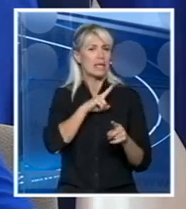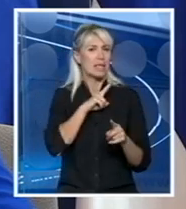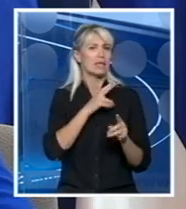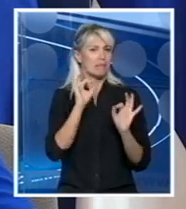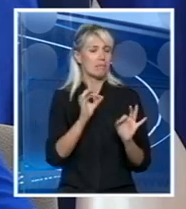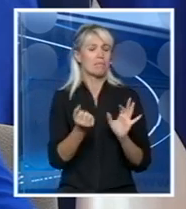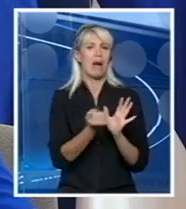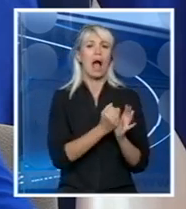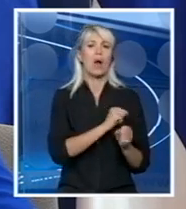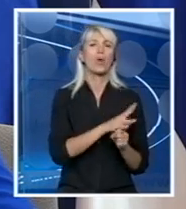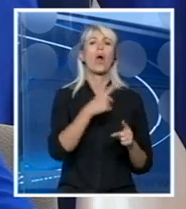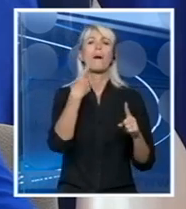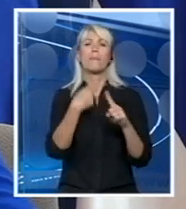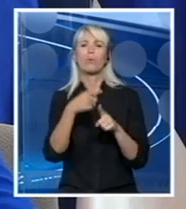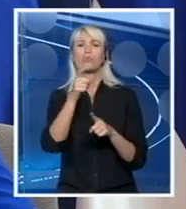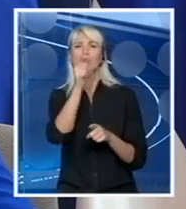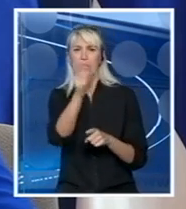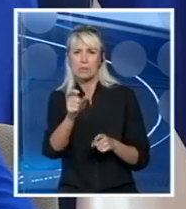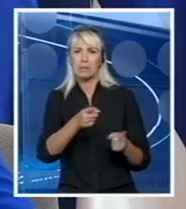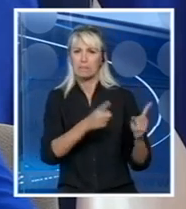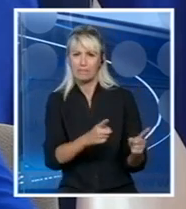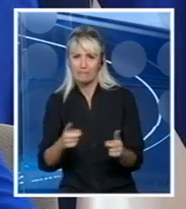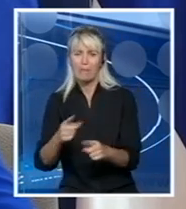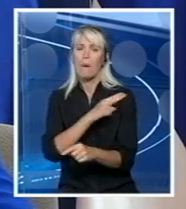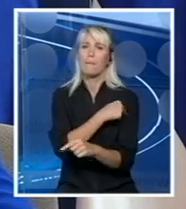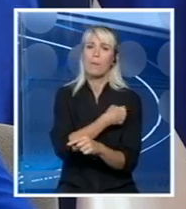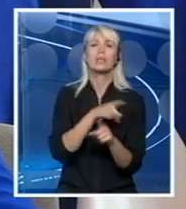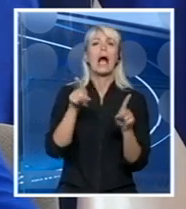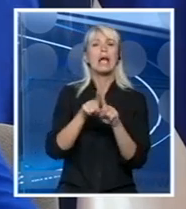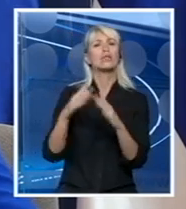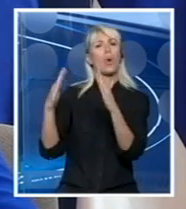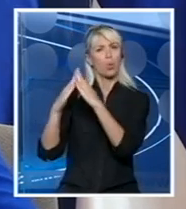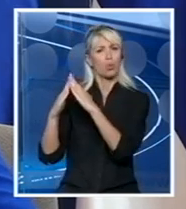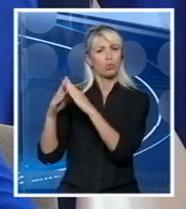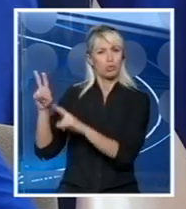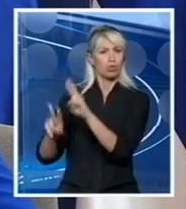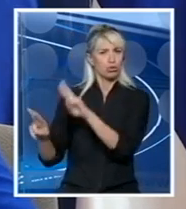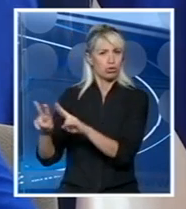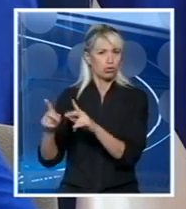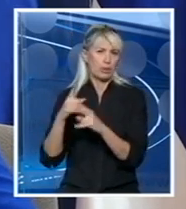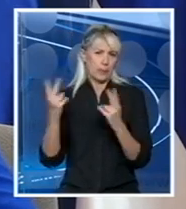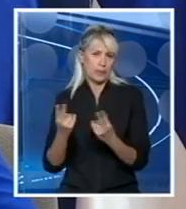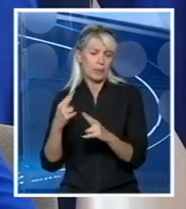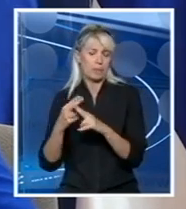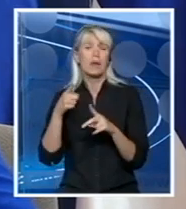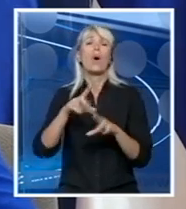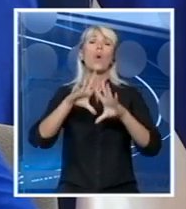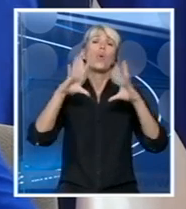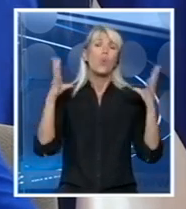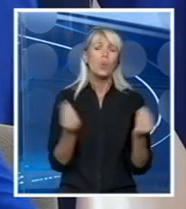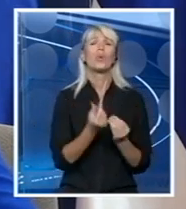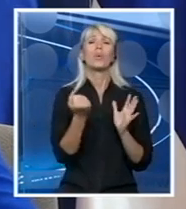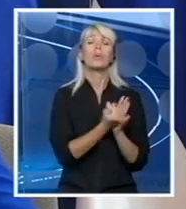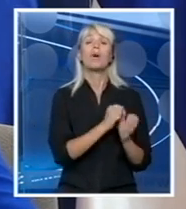se nalaze u bolnici kao i one koje se nalaze na kućnom lečenju, u ovom momentu ukupan broj aktivnih